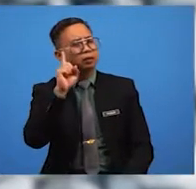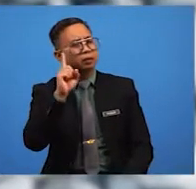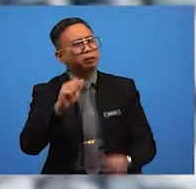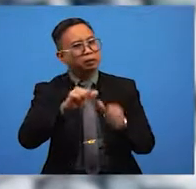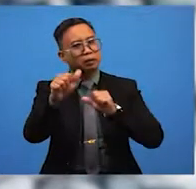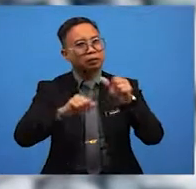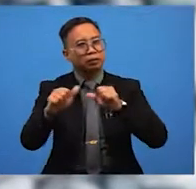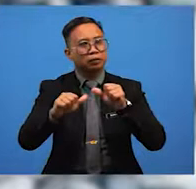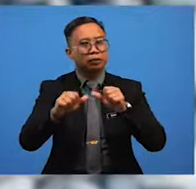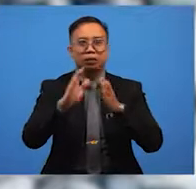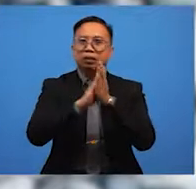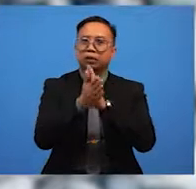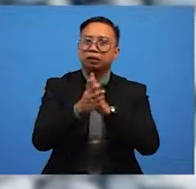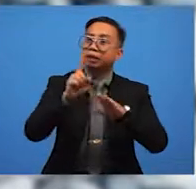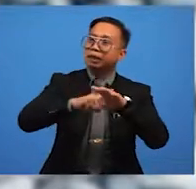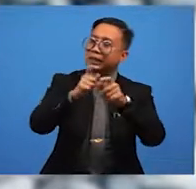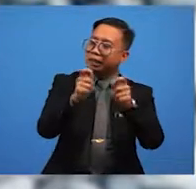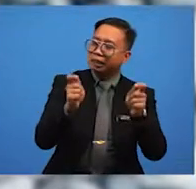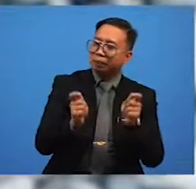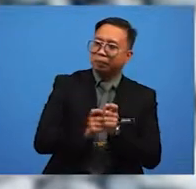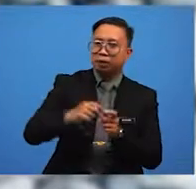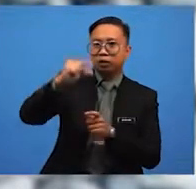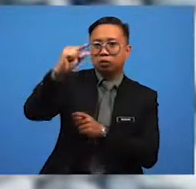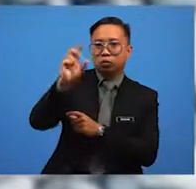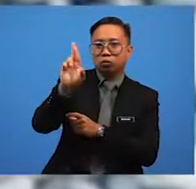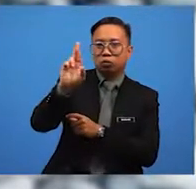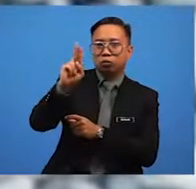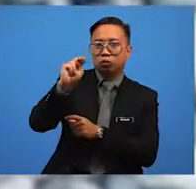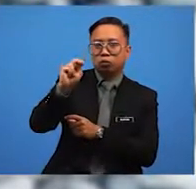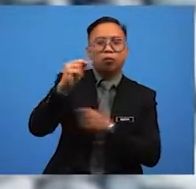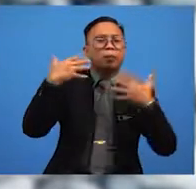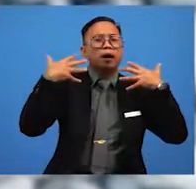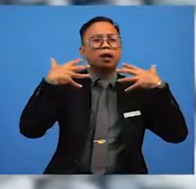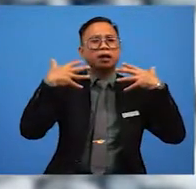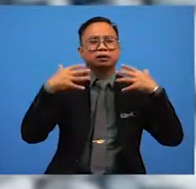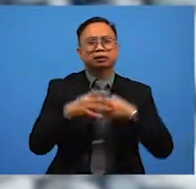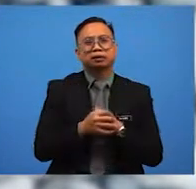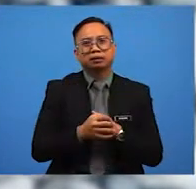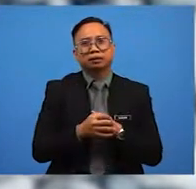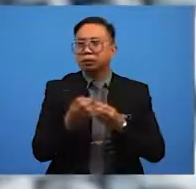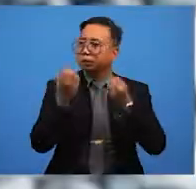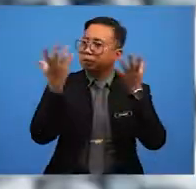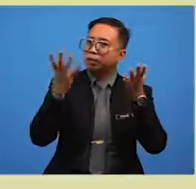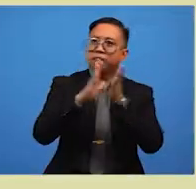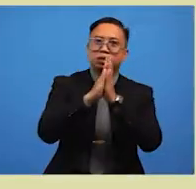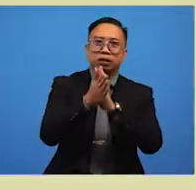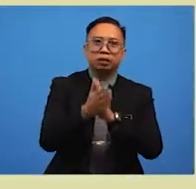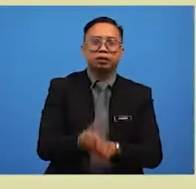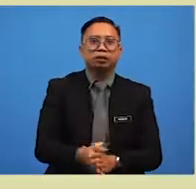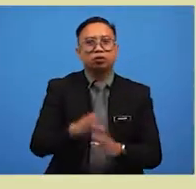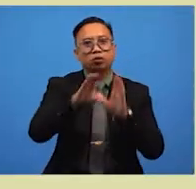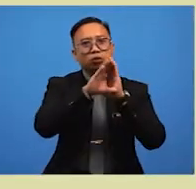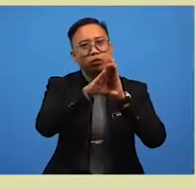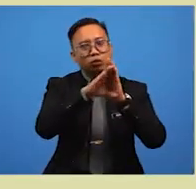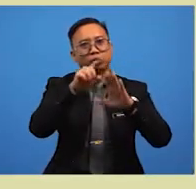Ya, betul. Di kawasan gurun panas di mana sejatan banyak berlaku.